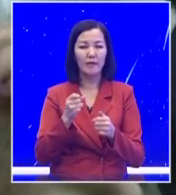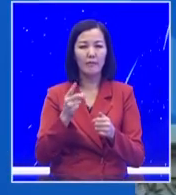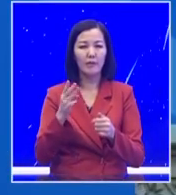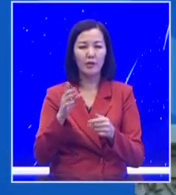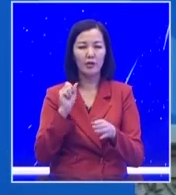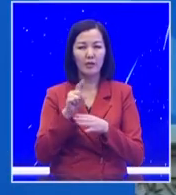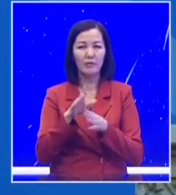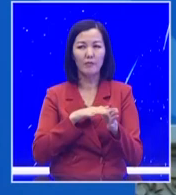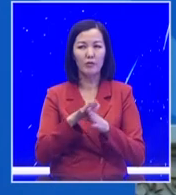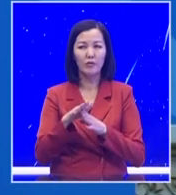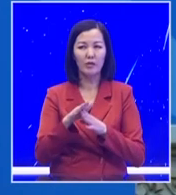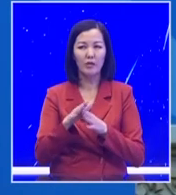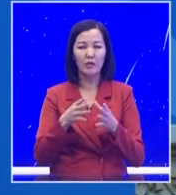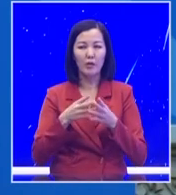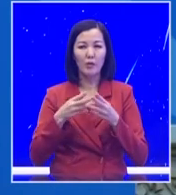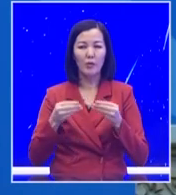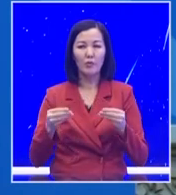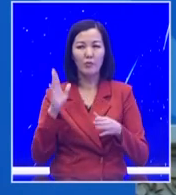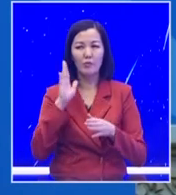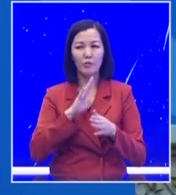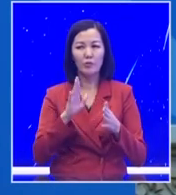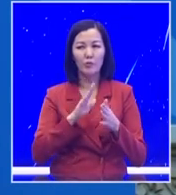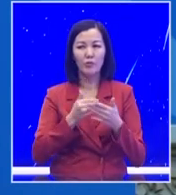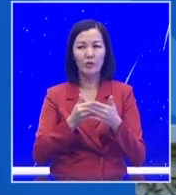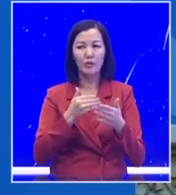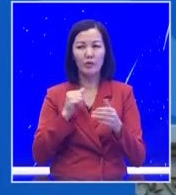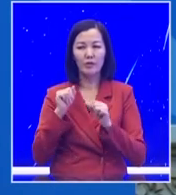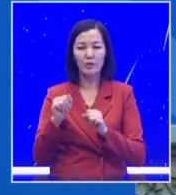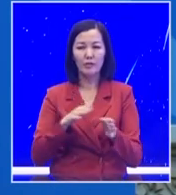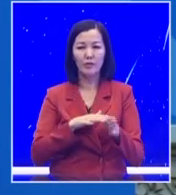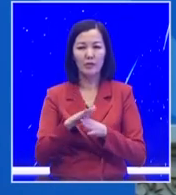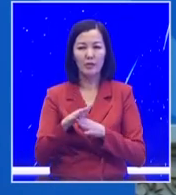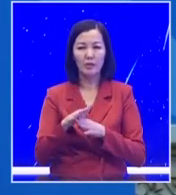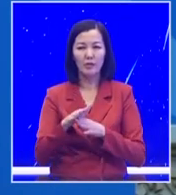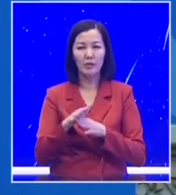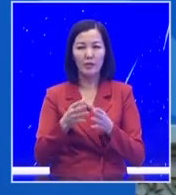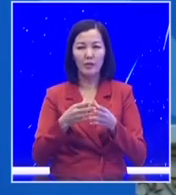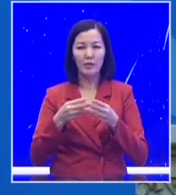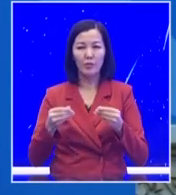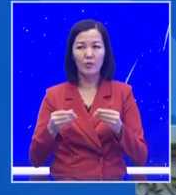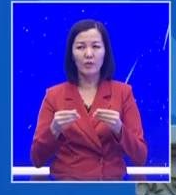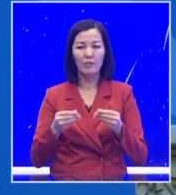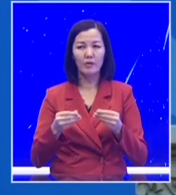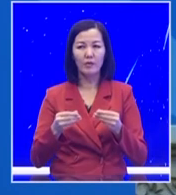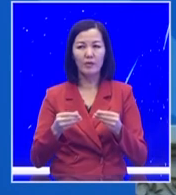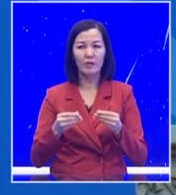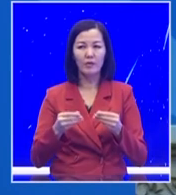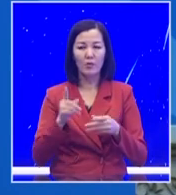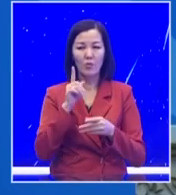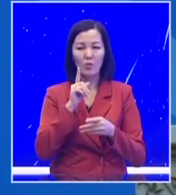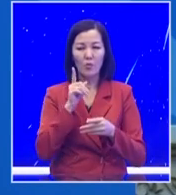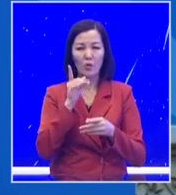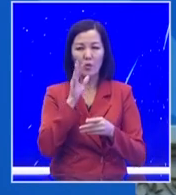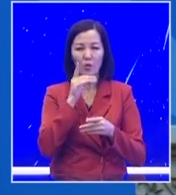жүктеді. Көктемгі су тасқынының алдын алу шараларын іске асыруды, көктемгі егіс жұмыстарына уақытылы